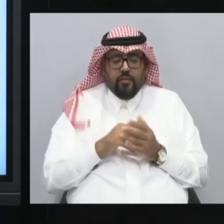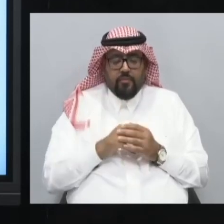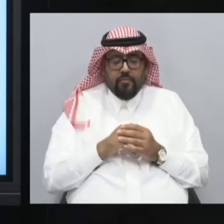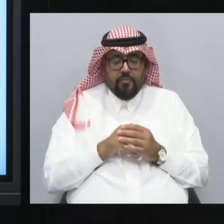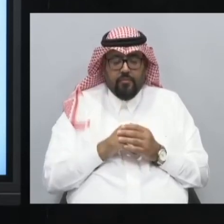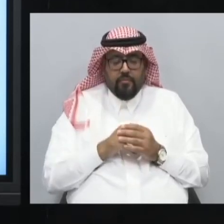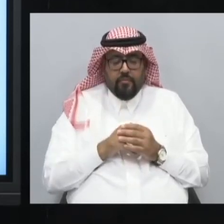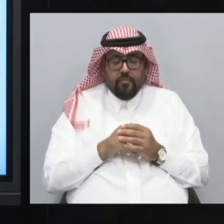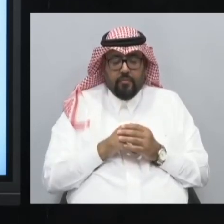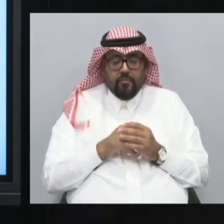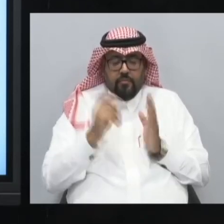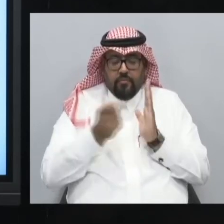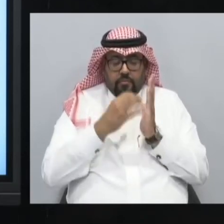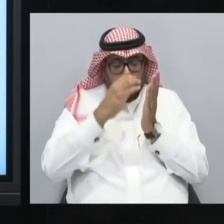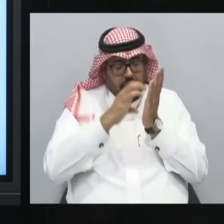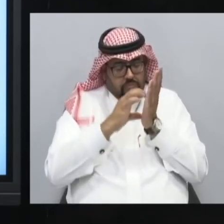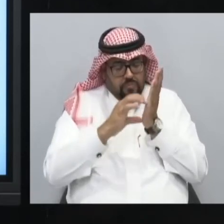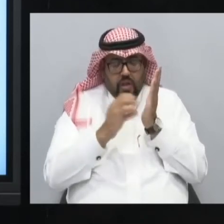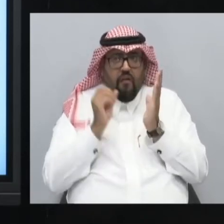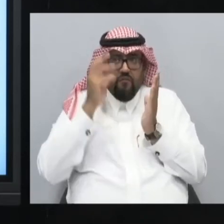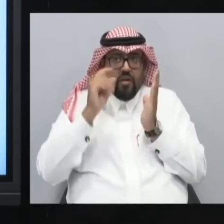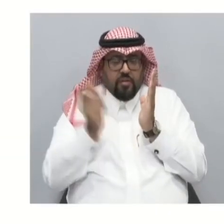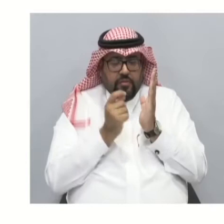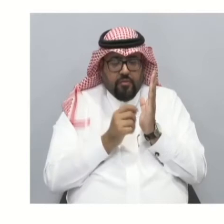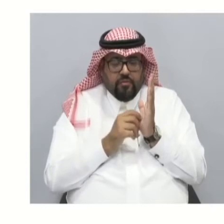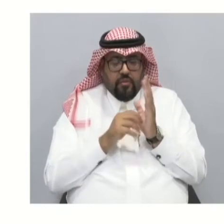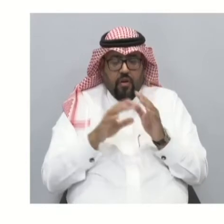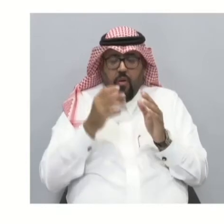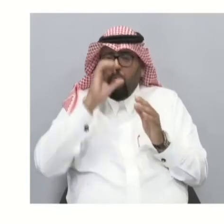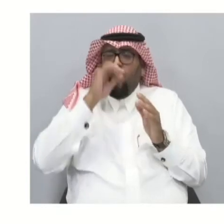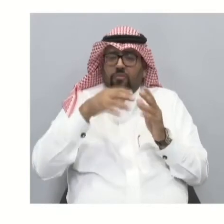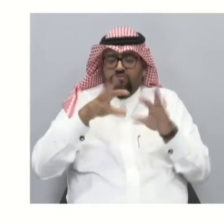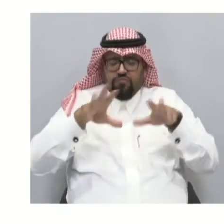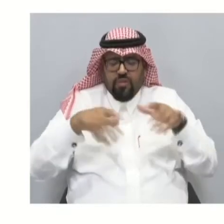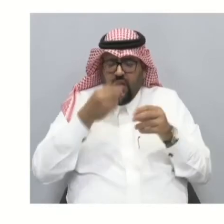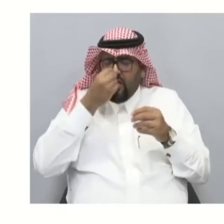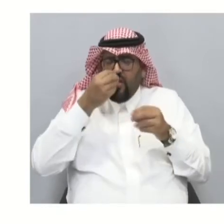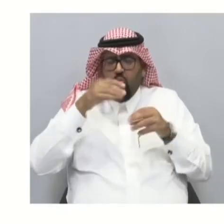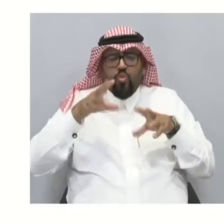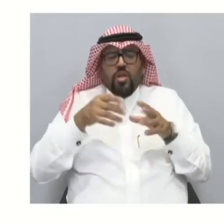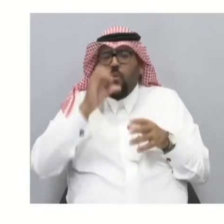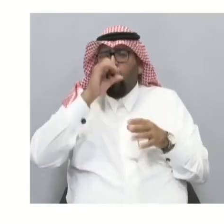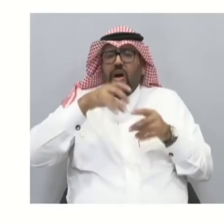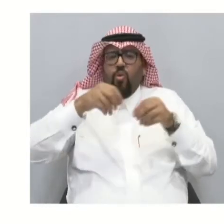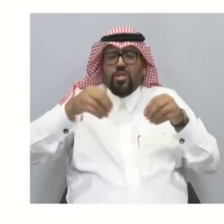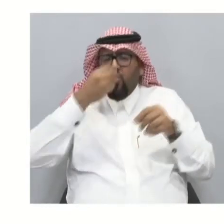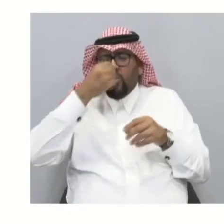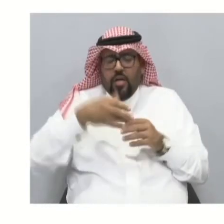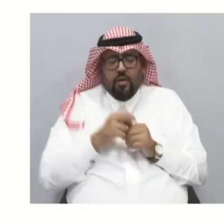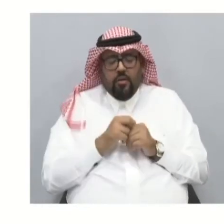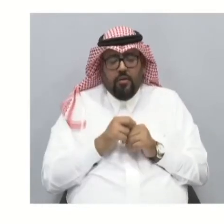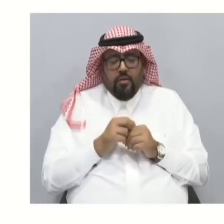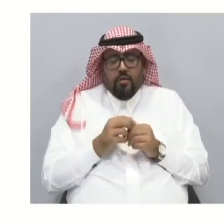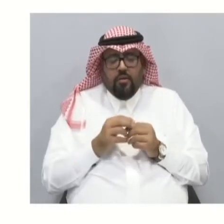أيضا، وتلخصه، تلخص ذلك، يؤدي إلى تلوث المياه. هنا ما الأضرار الناتجة عن الإسراف في